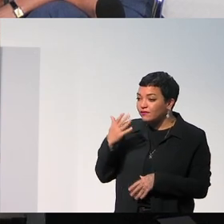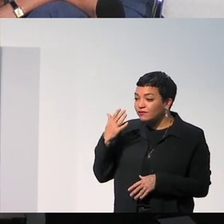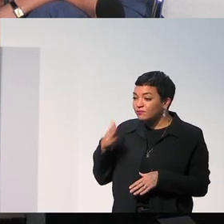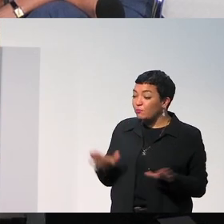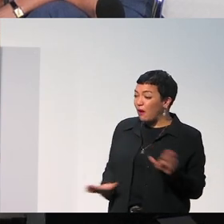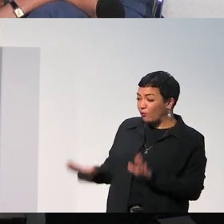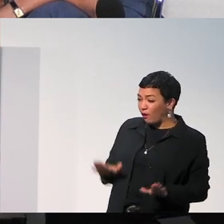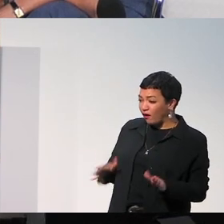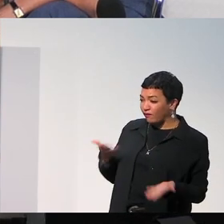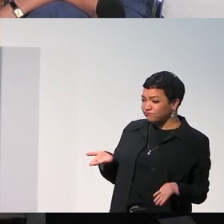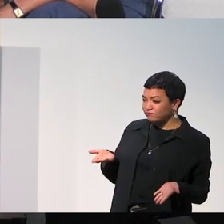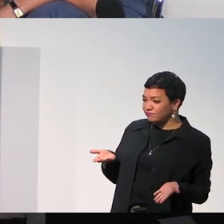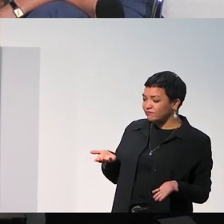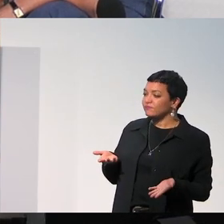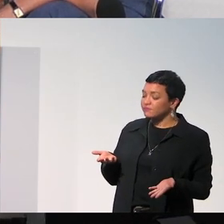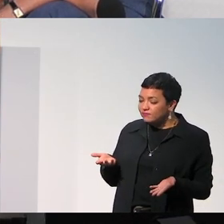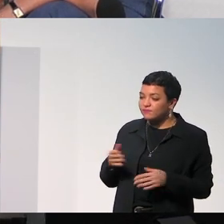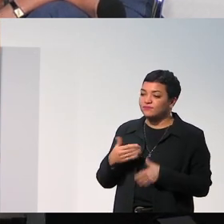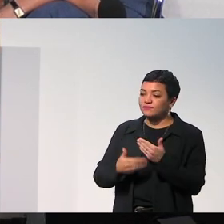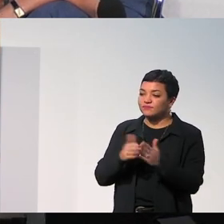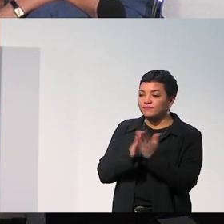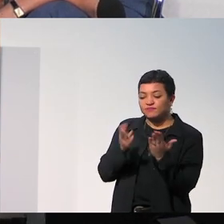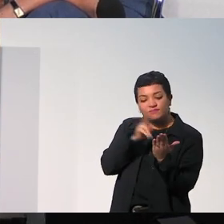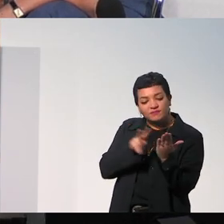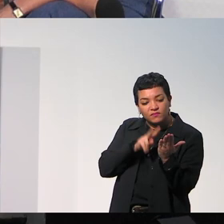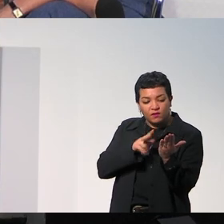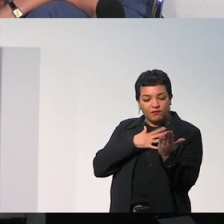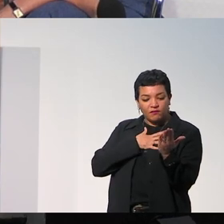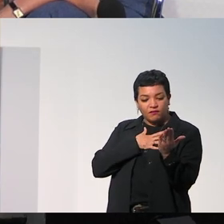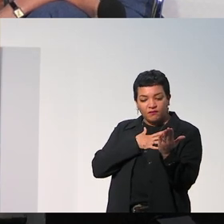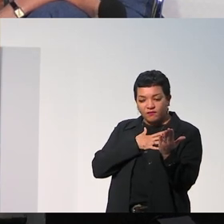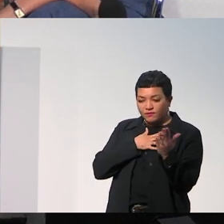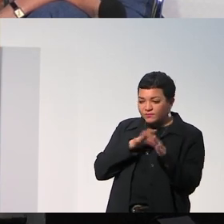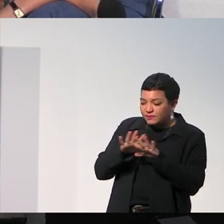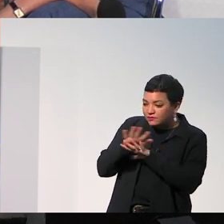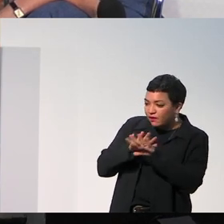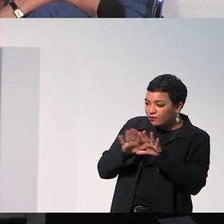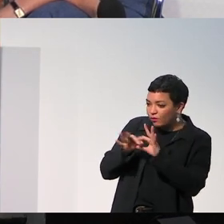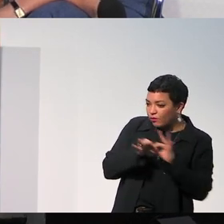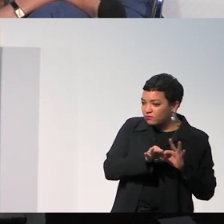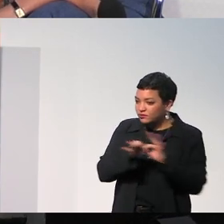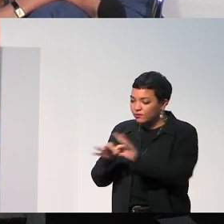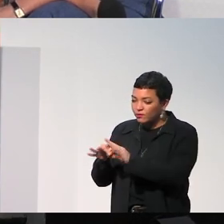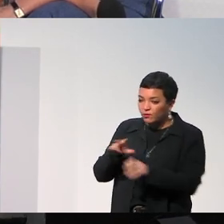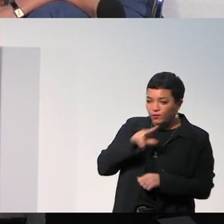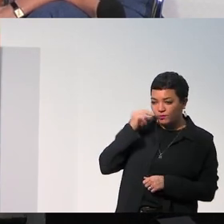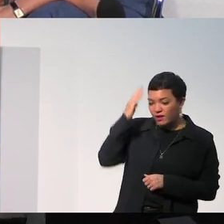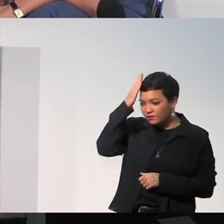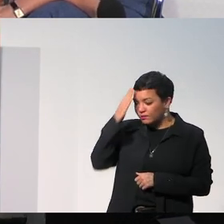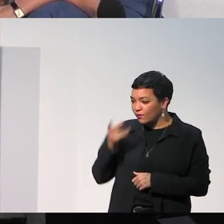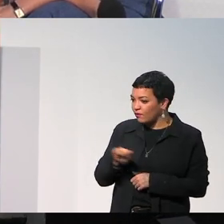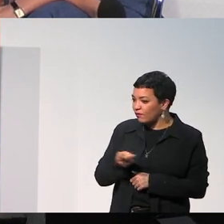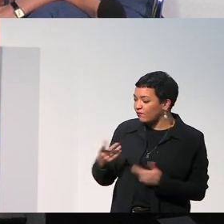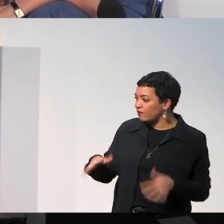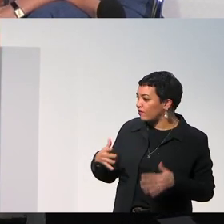pingouin. Mais alors, très vite, il y a quelque chose de mystérieux entre les deux personnages. Et ce mystère,